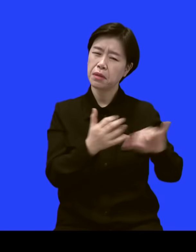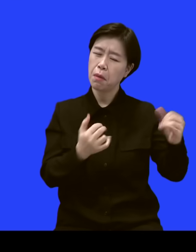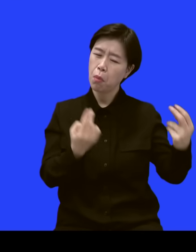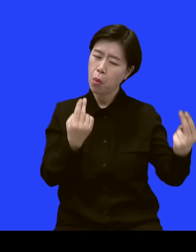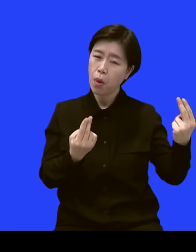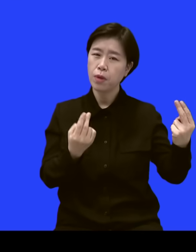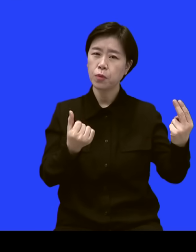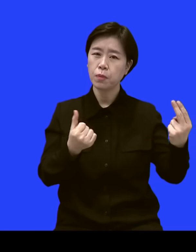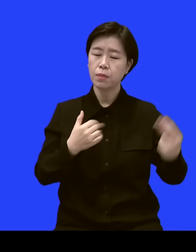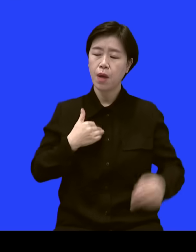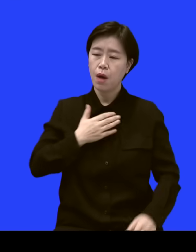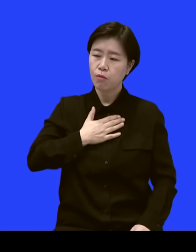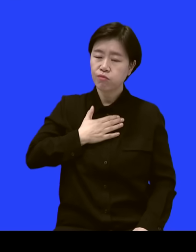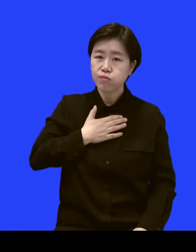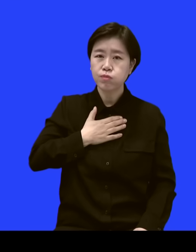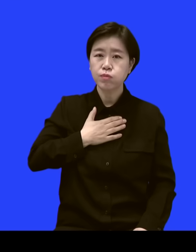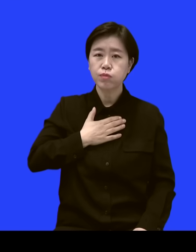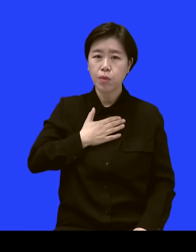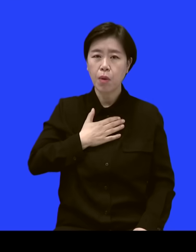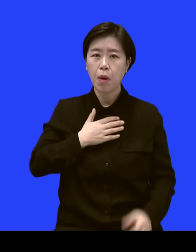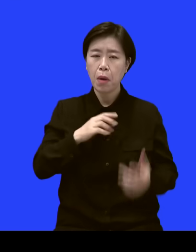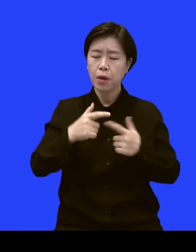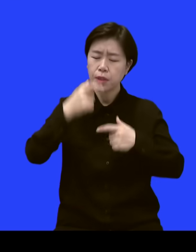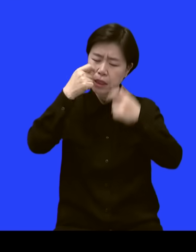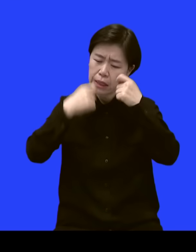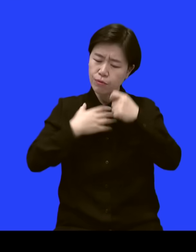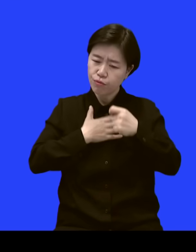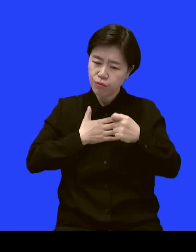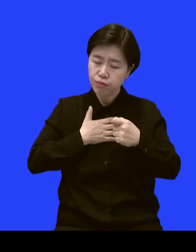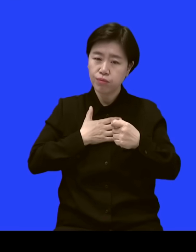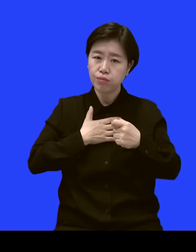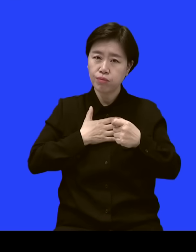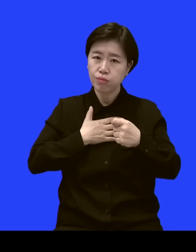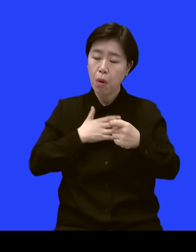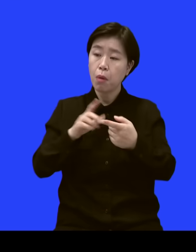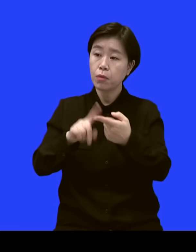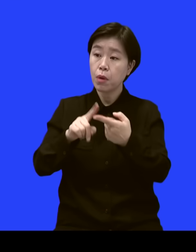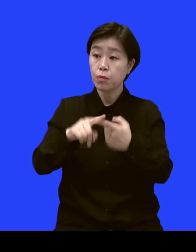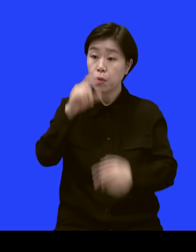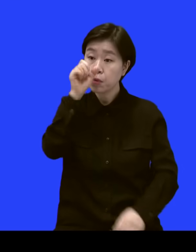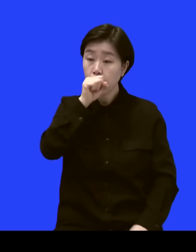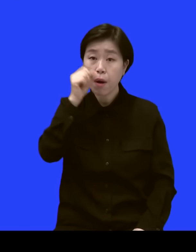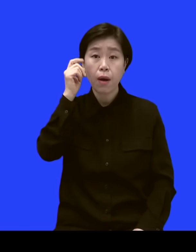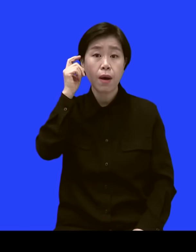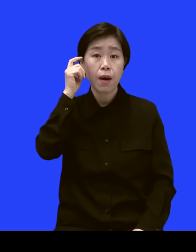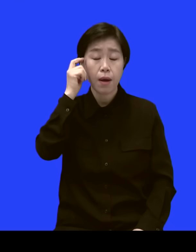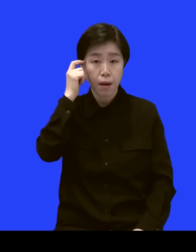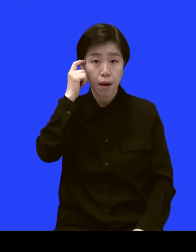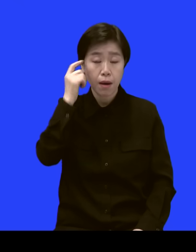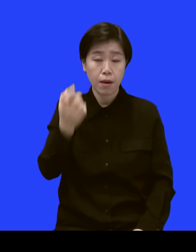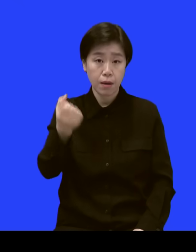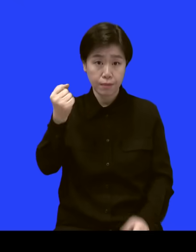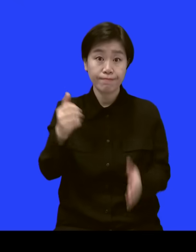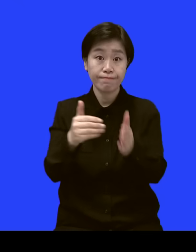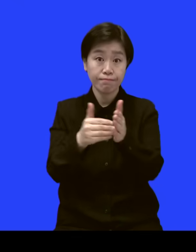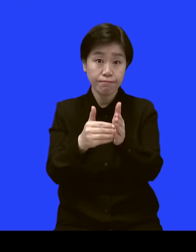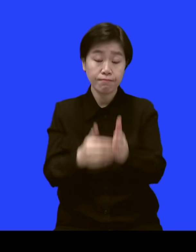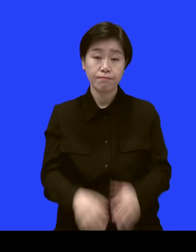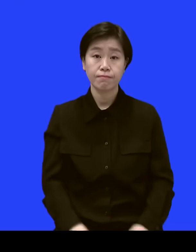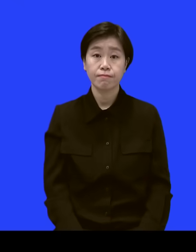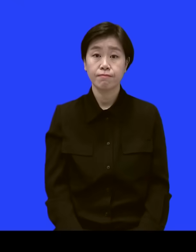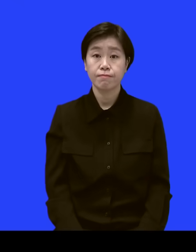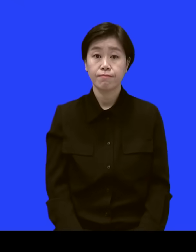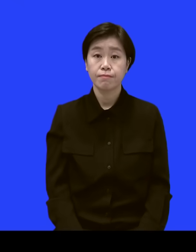좀 슬픈 것들에 굉장히 좋아하고 익숙하고 그냥 남들보다 취향이 좀 그런가 보다라고만 생각을